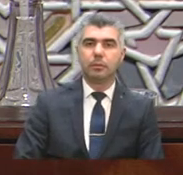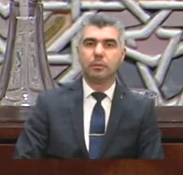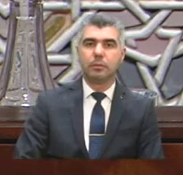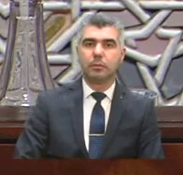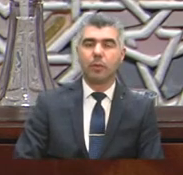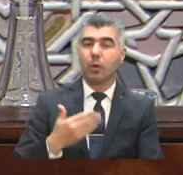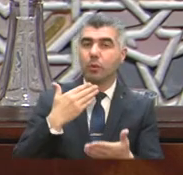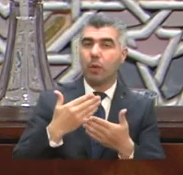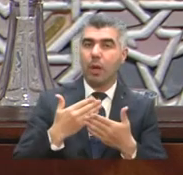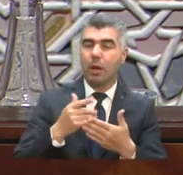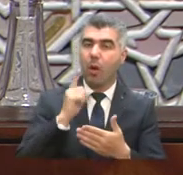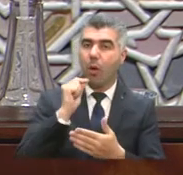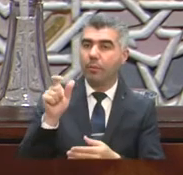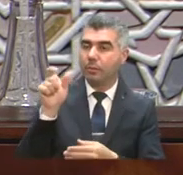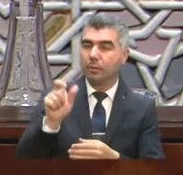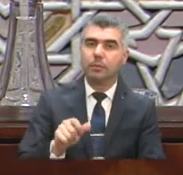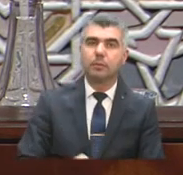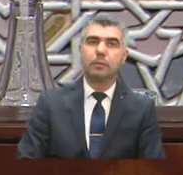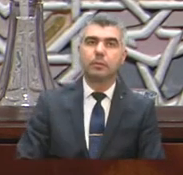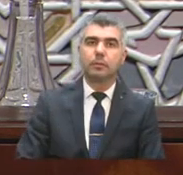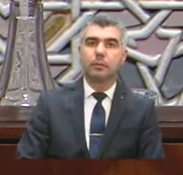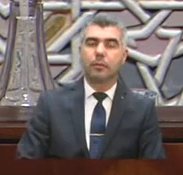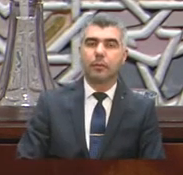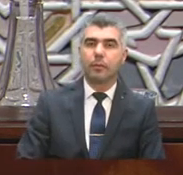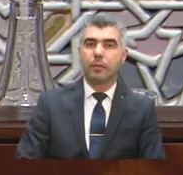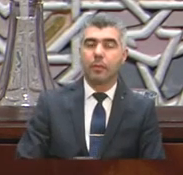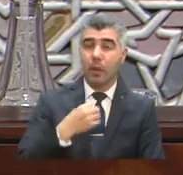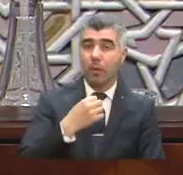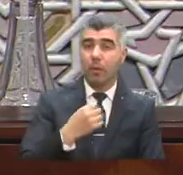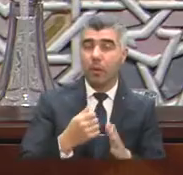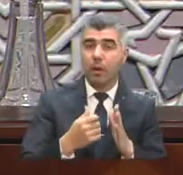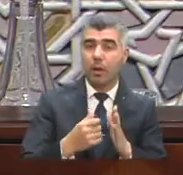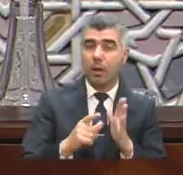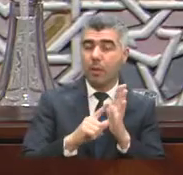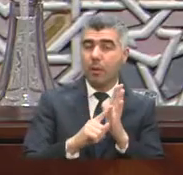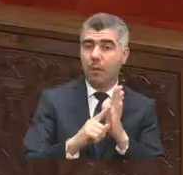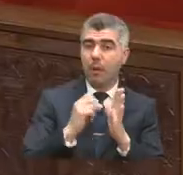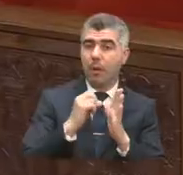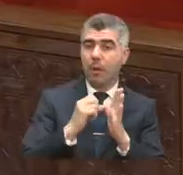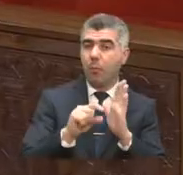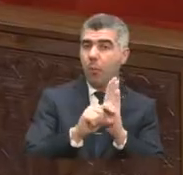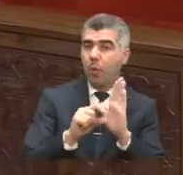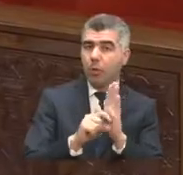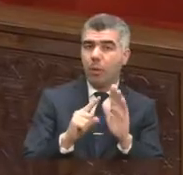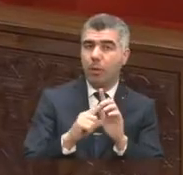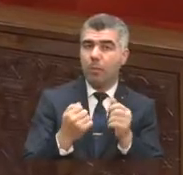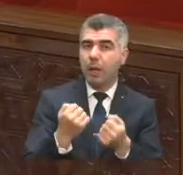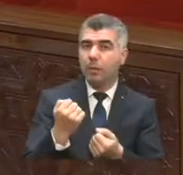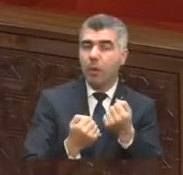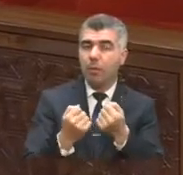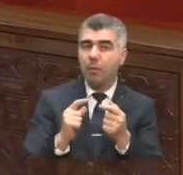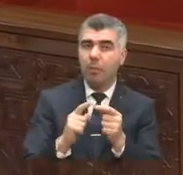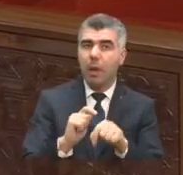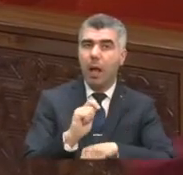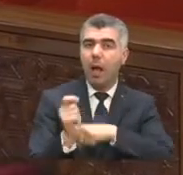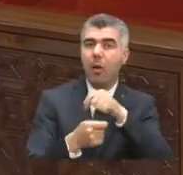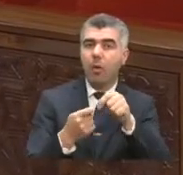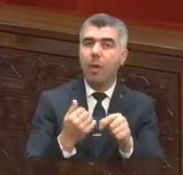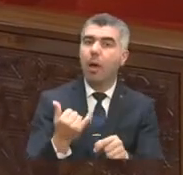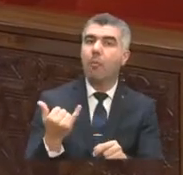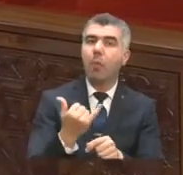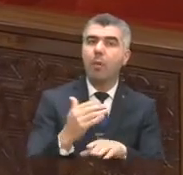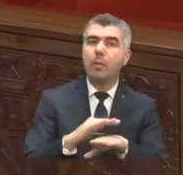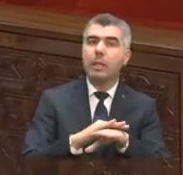شكرا السيد النائب. بغيت نقول ان موضوع النقل بالعالم القروي تيشكل جزء هام من